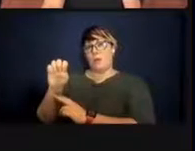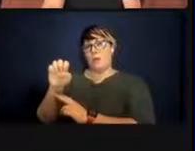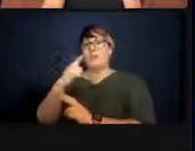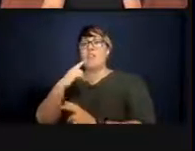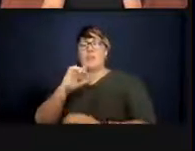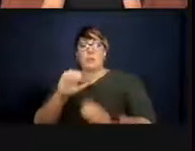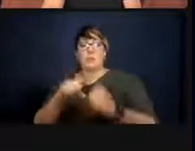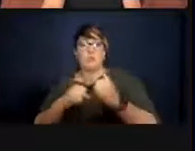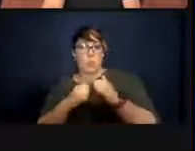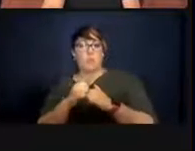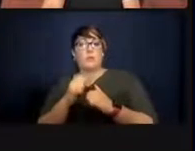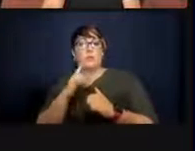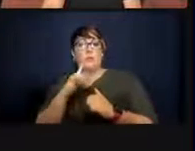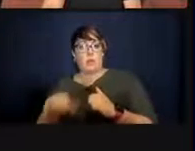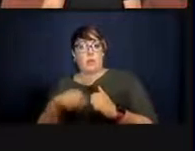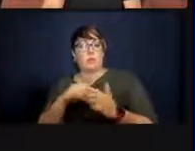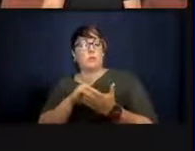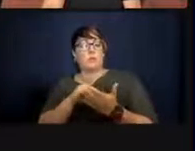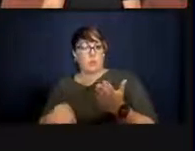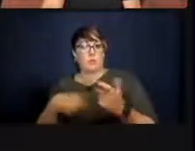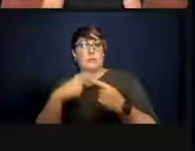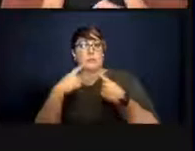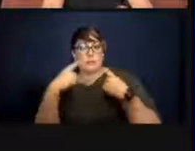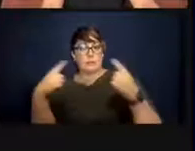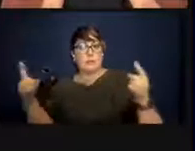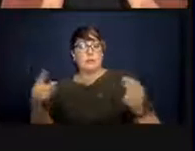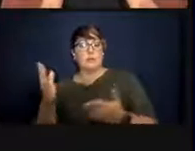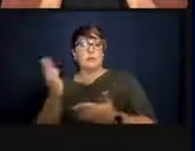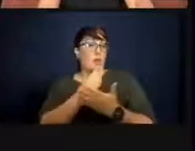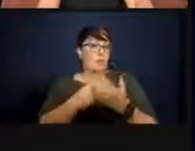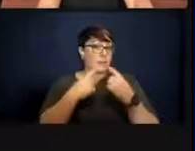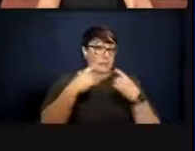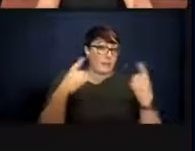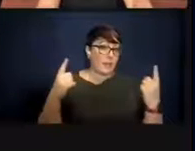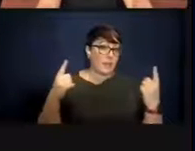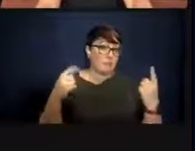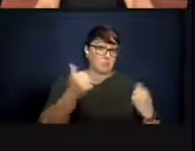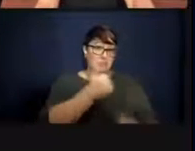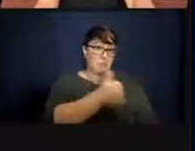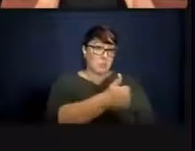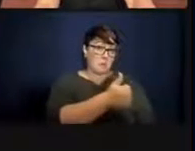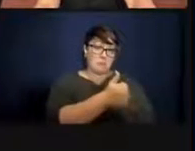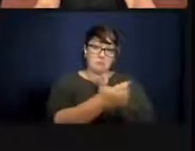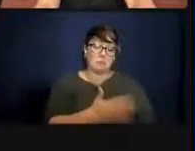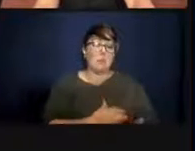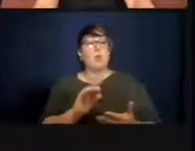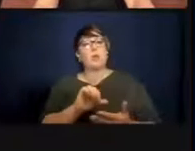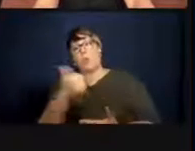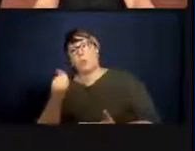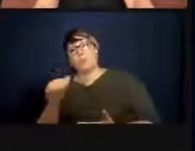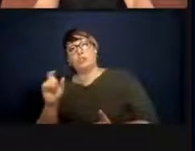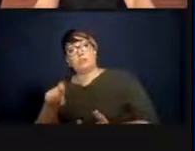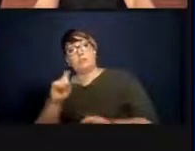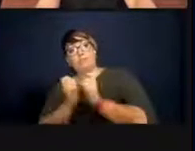أن نضمن حصول هؤلاء أيضا الطلاب على الدعم بالإضافة إلى ذلك. إذا